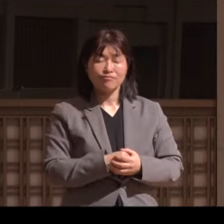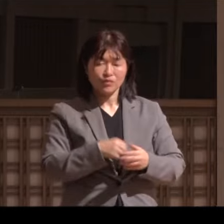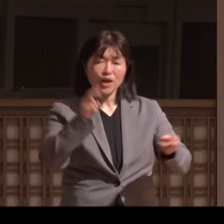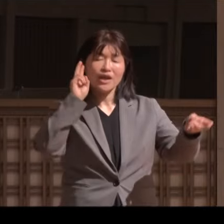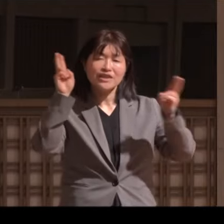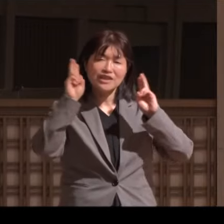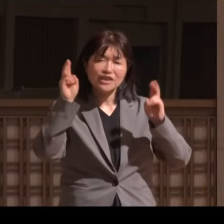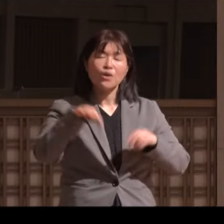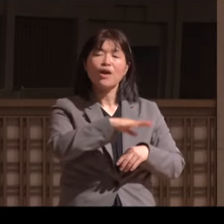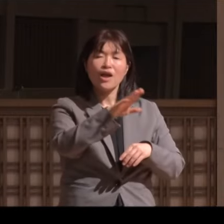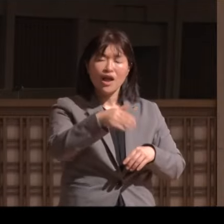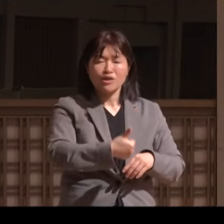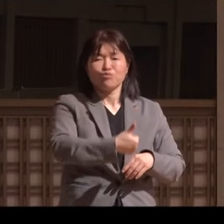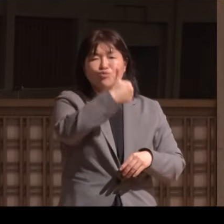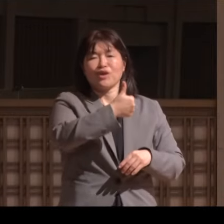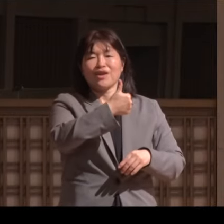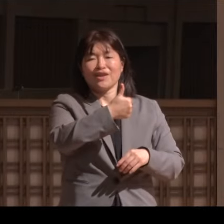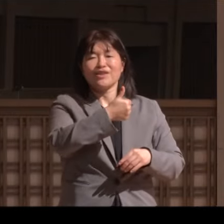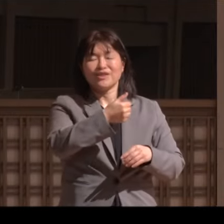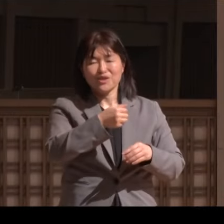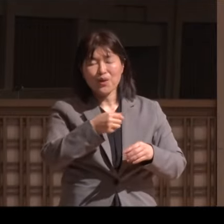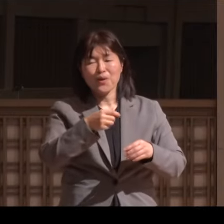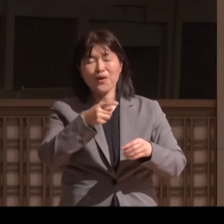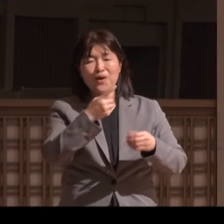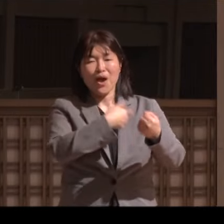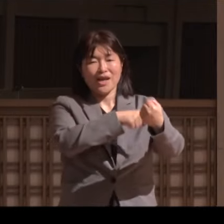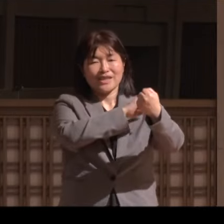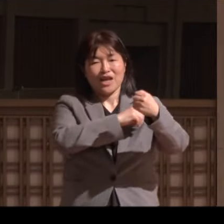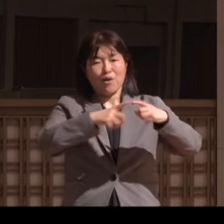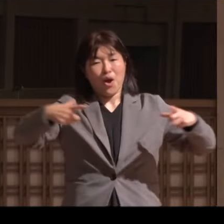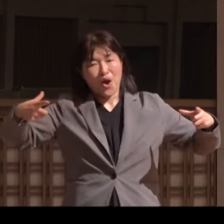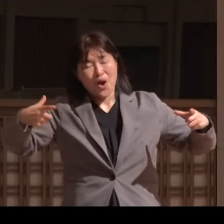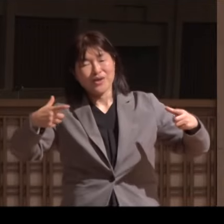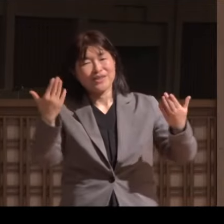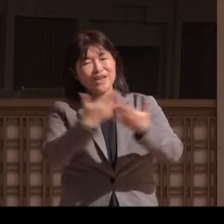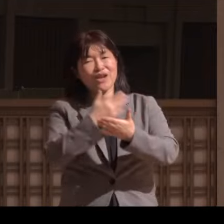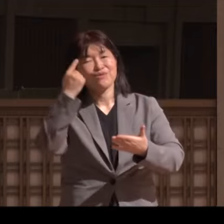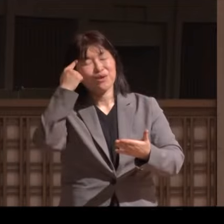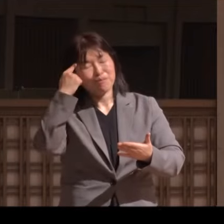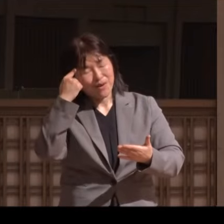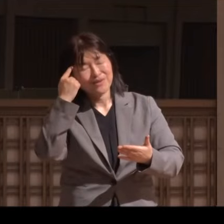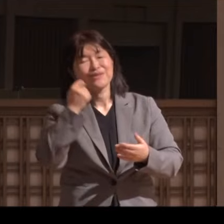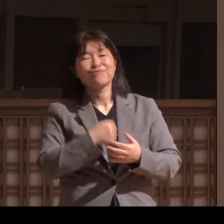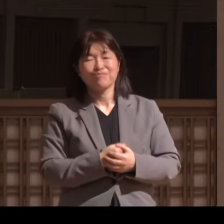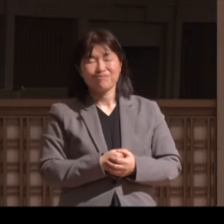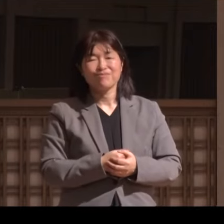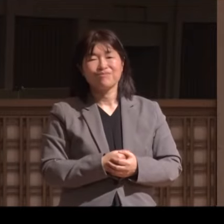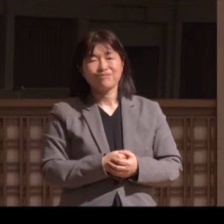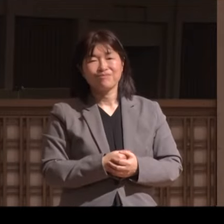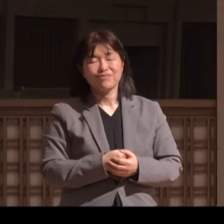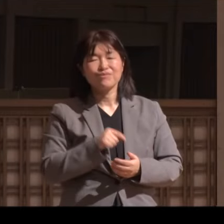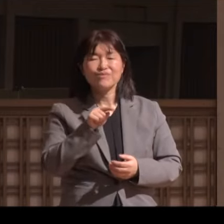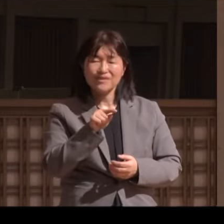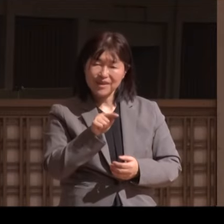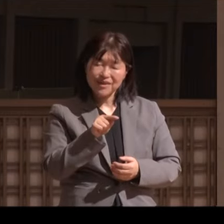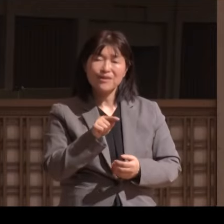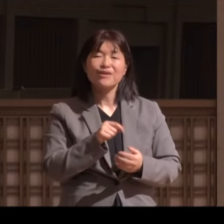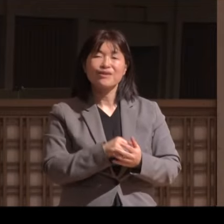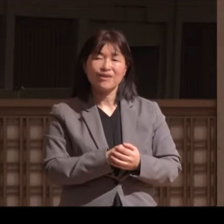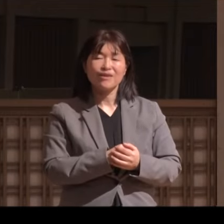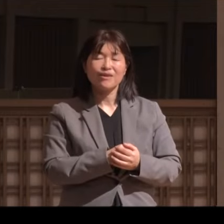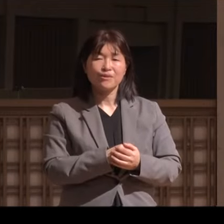企業の方たちがこう主体となっていただくと物事って結構大きな力なにうまく進むかなという風には感じるんですけれどもまそういうような